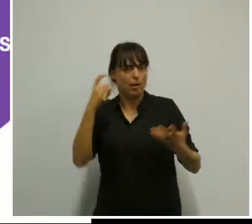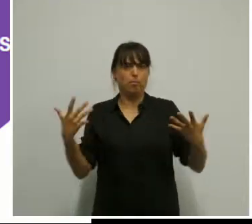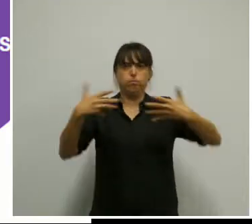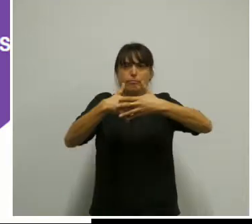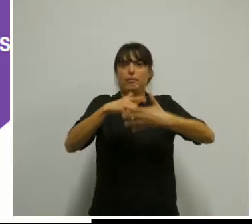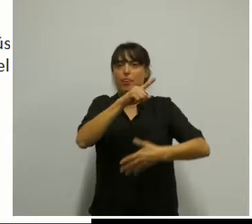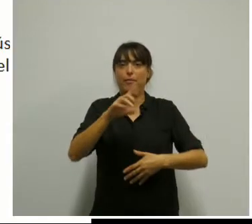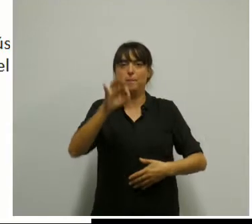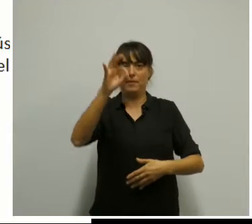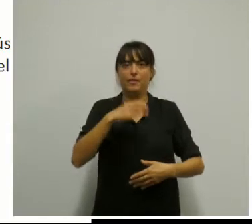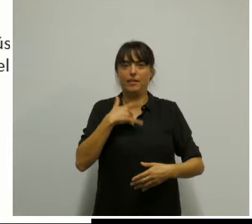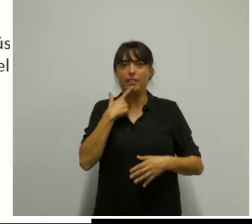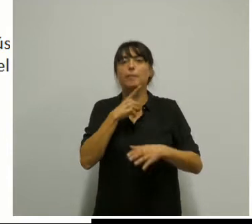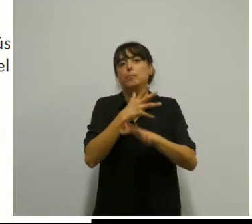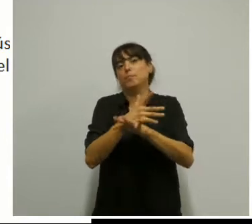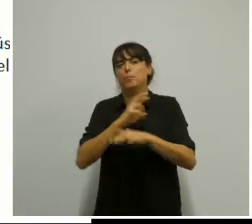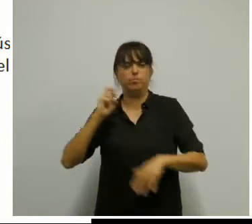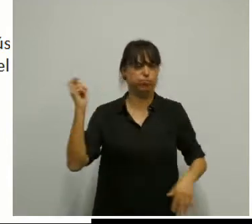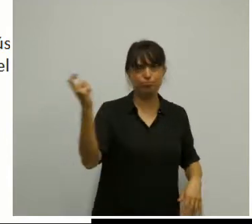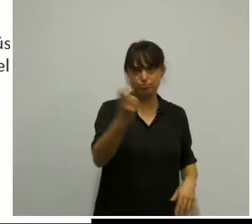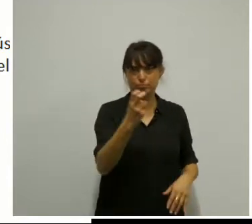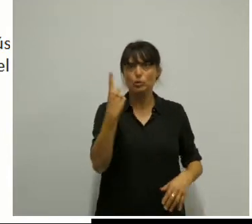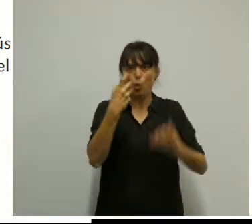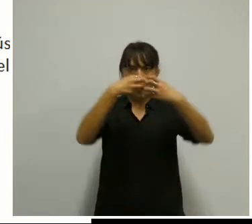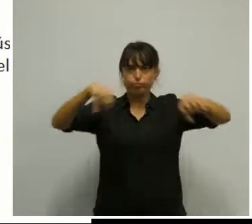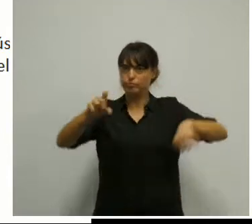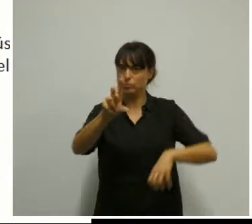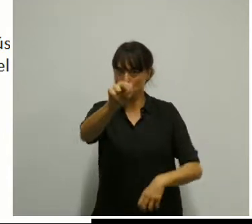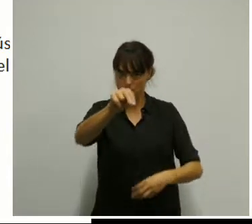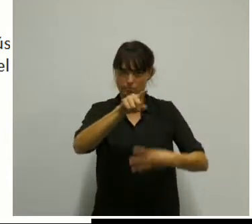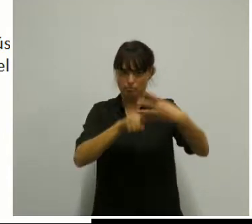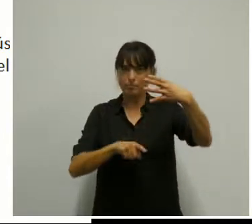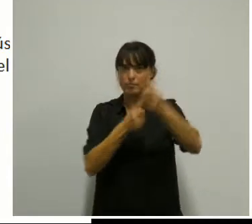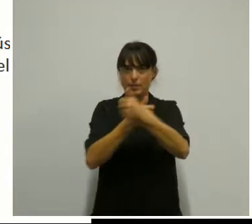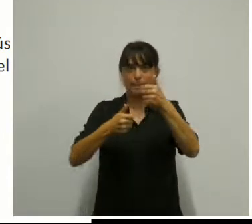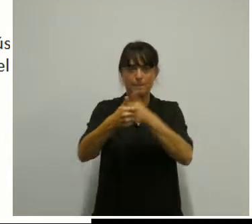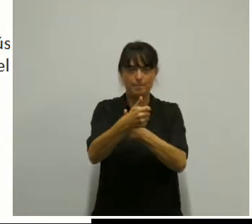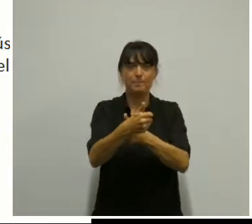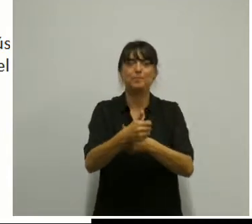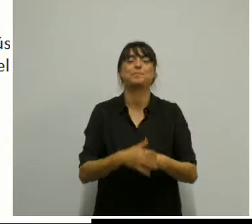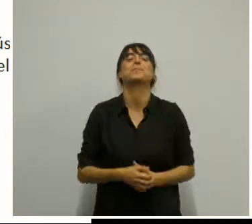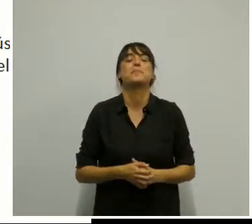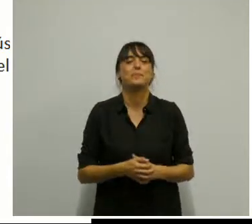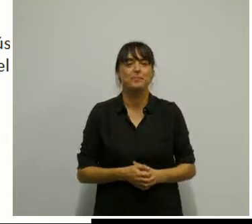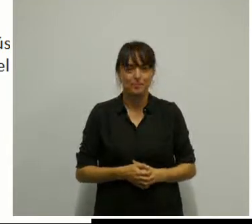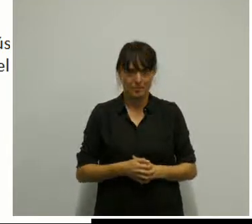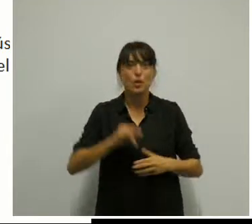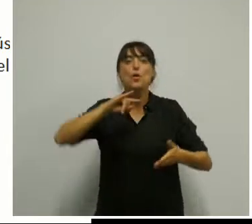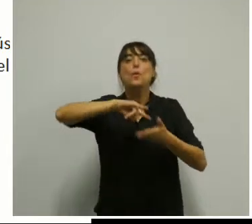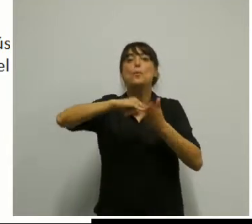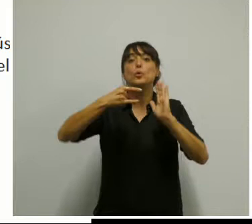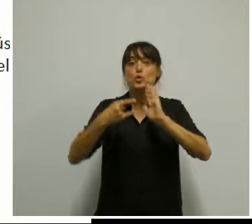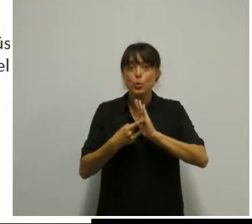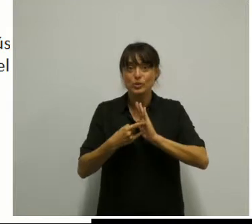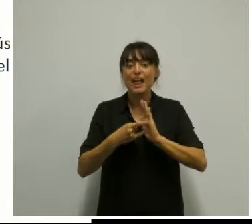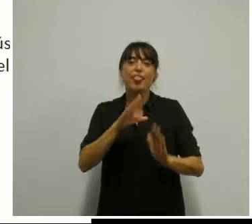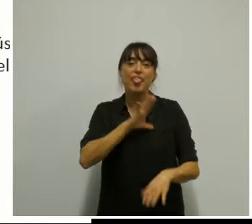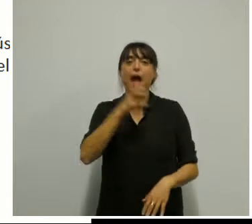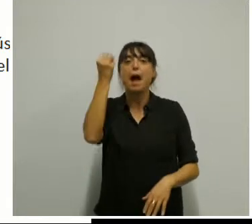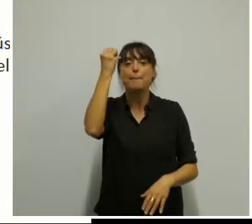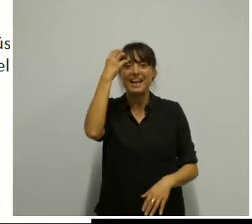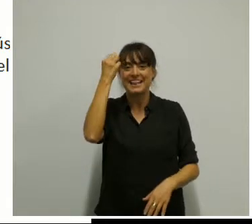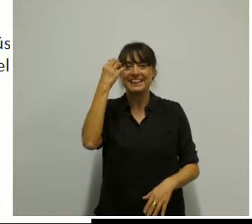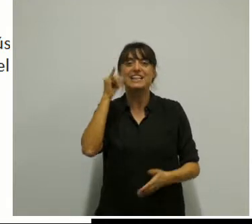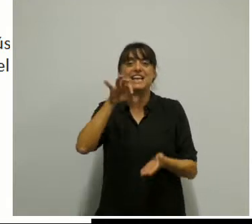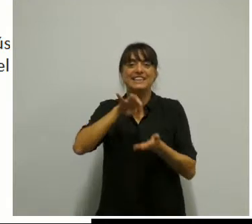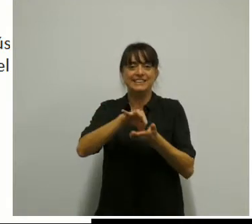jocs molt variats. I bueno, vam fer el protagonisme sobretot dels alumnes. Ja dic, vam fer un projecte APS d'aprenentatge i servei en